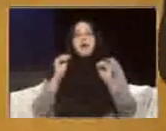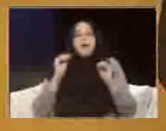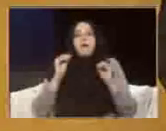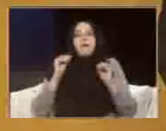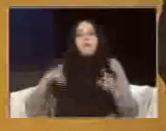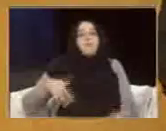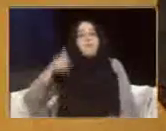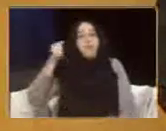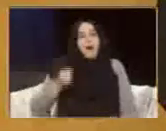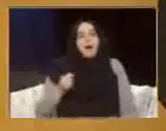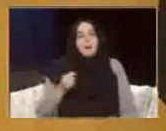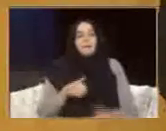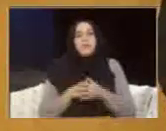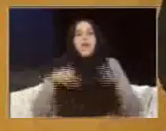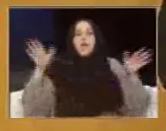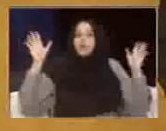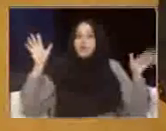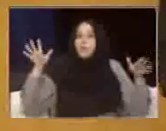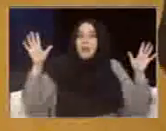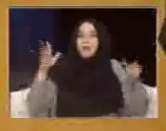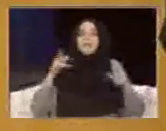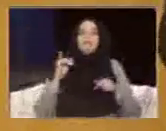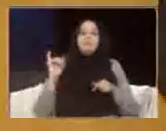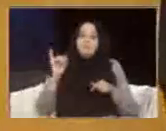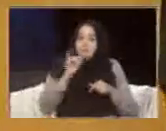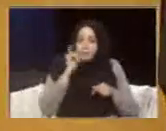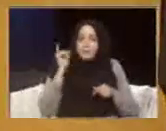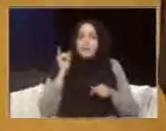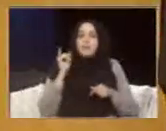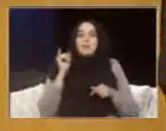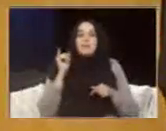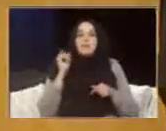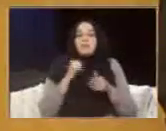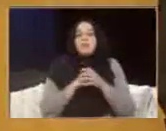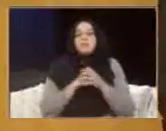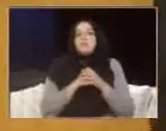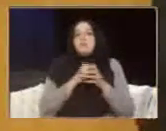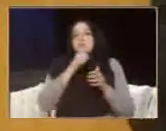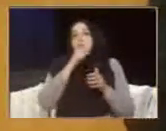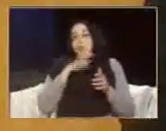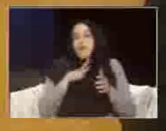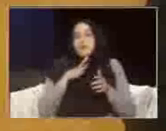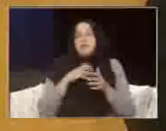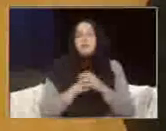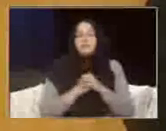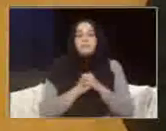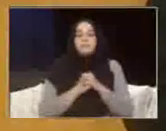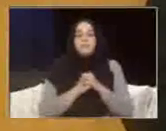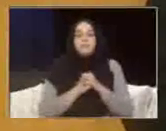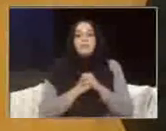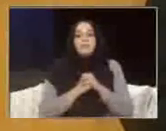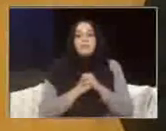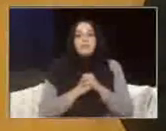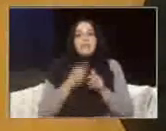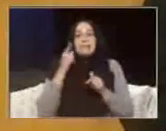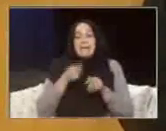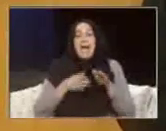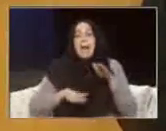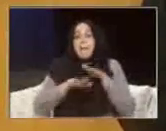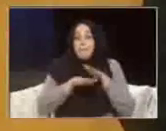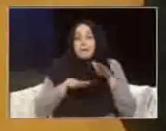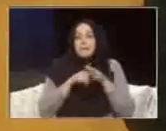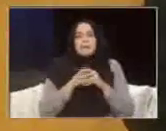أكيد يعني جبريل علمها النبي صلى الله عليه وسلم، علمها لأصحاب النبي والنبي تلقاها من جبريل وحيا، هذه المرتكزات